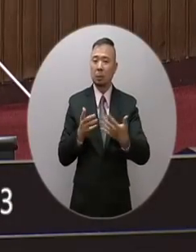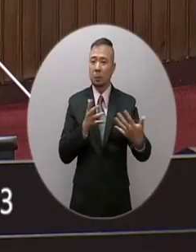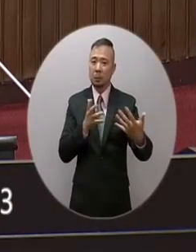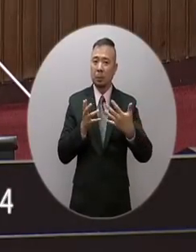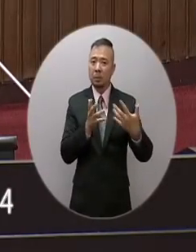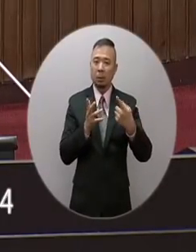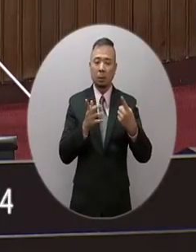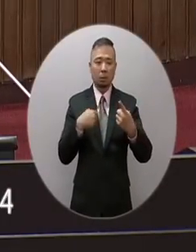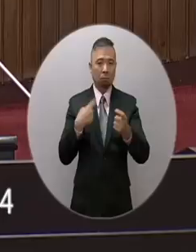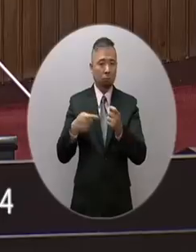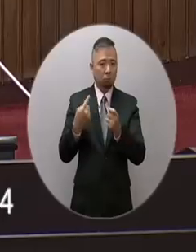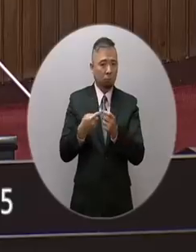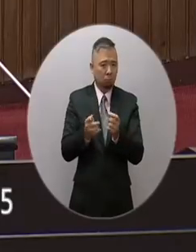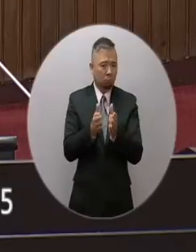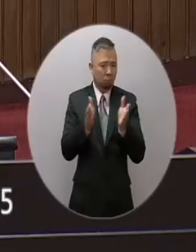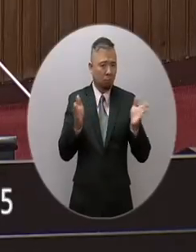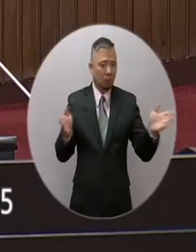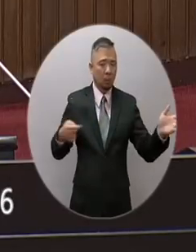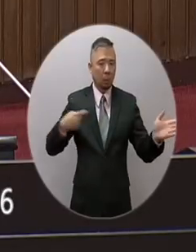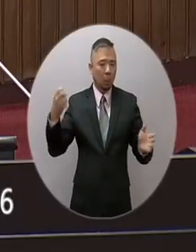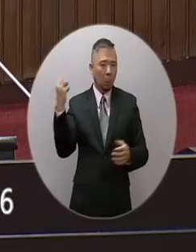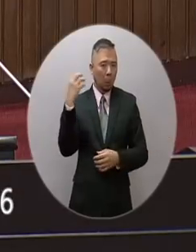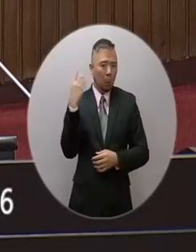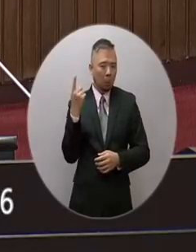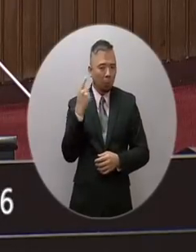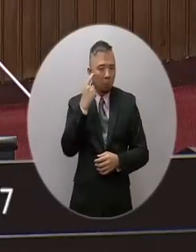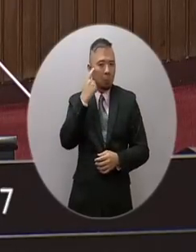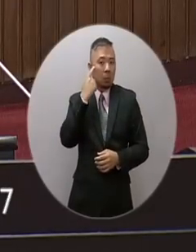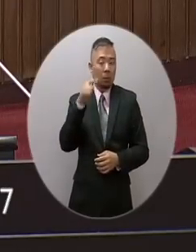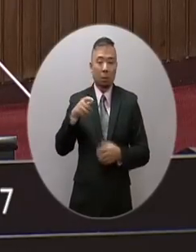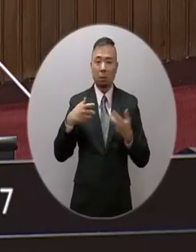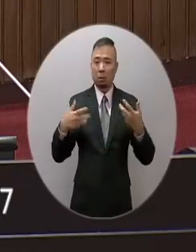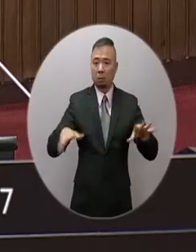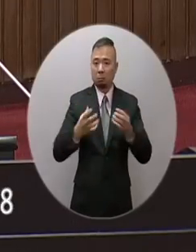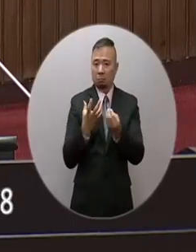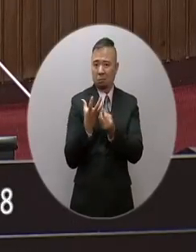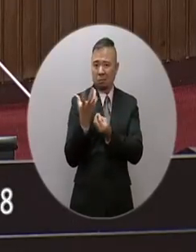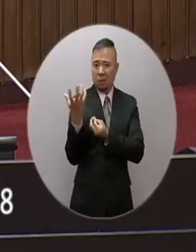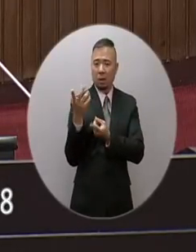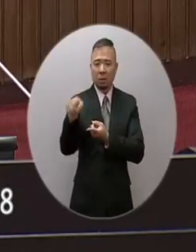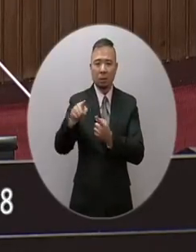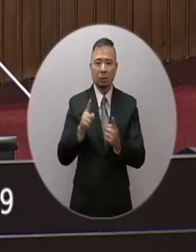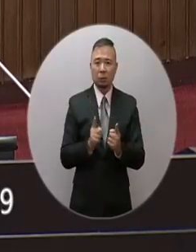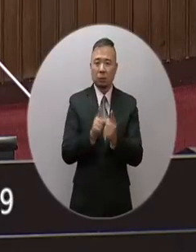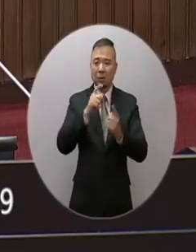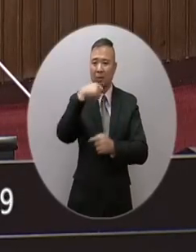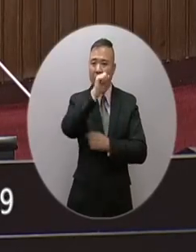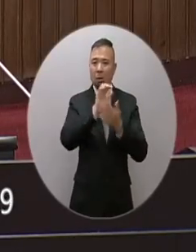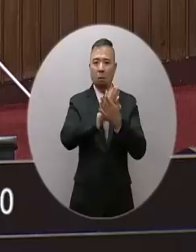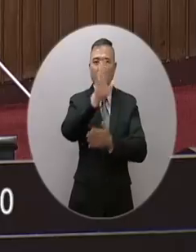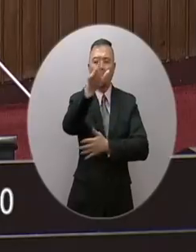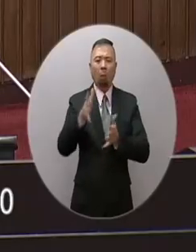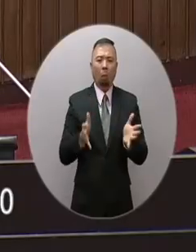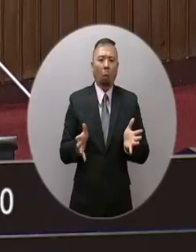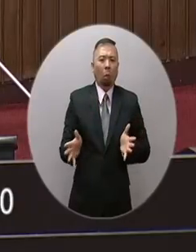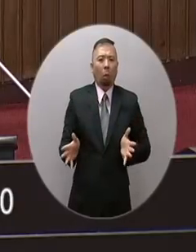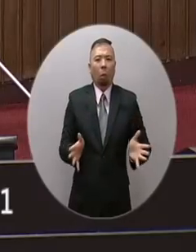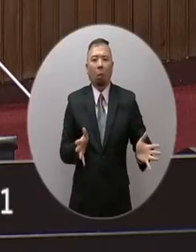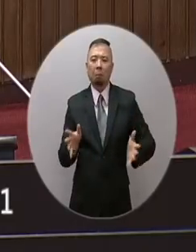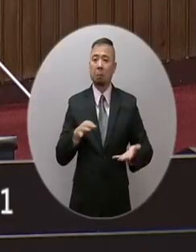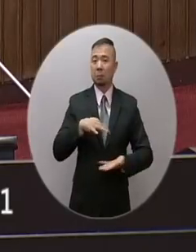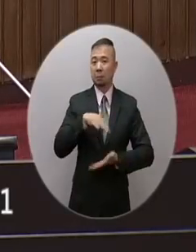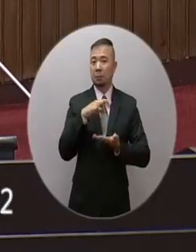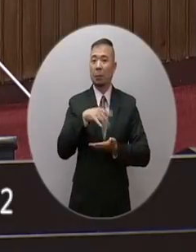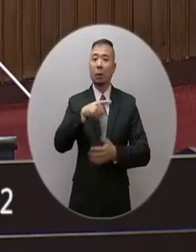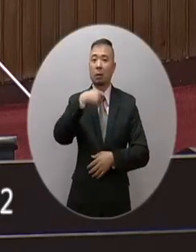强烈地感受到多数人对台湾下一步怎么走既忧虑又彷徨。台